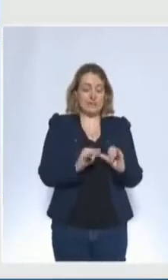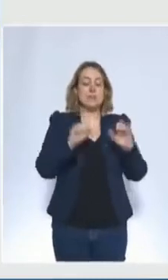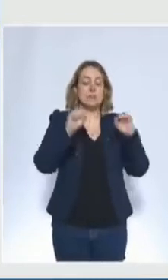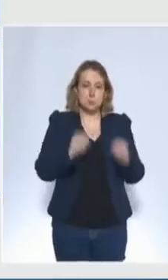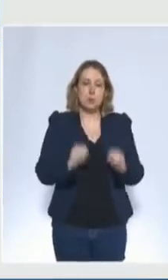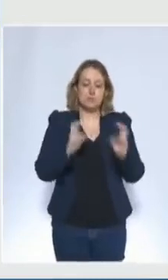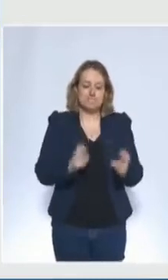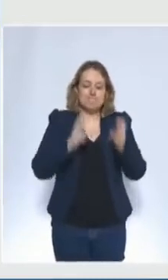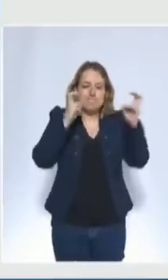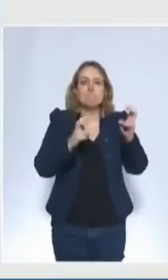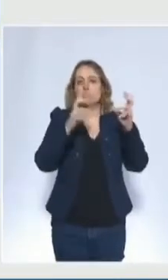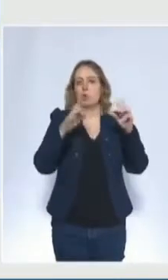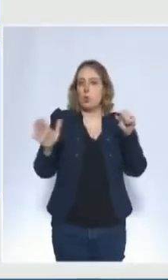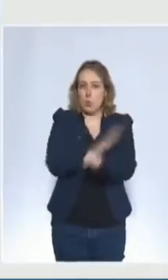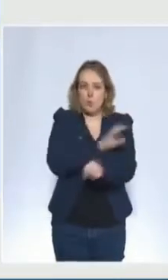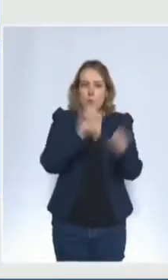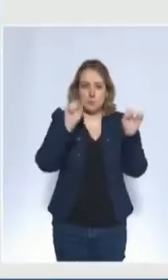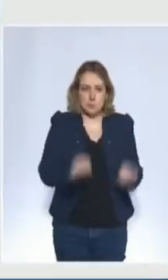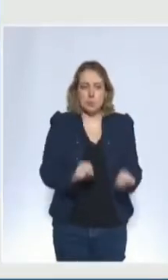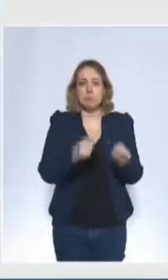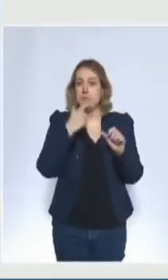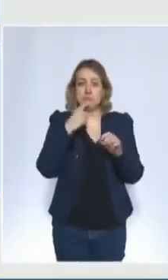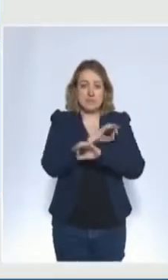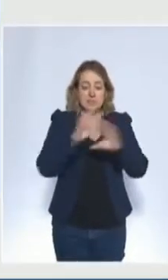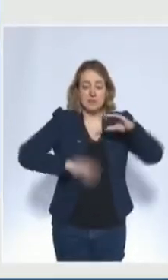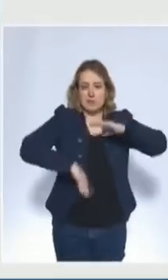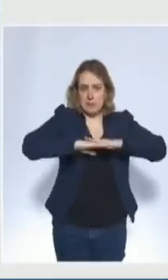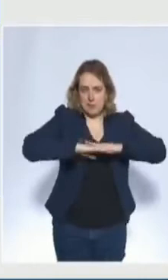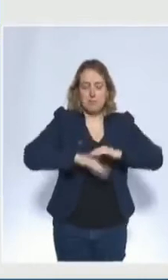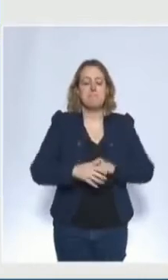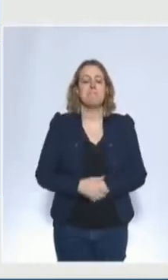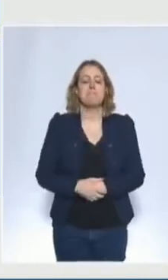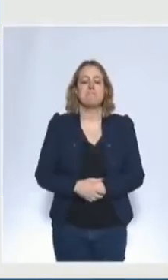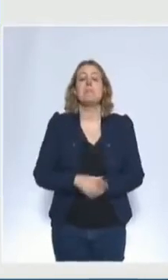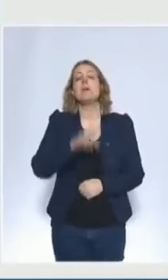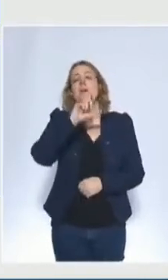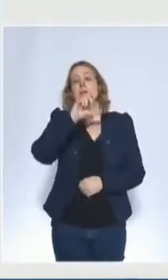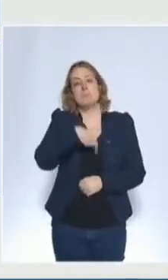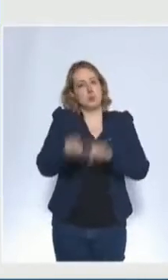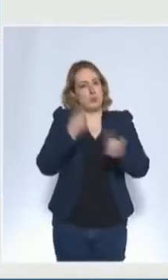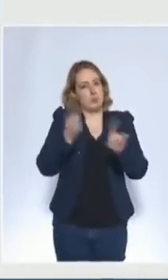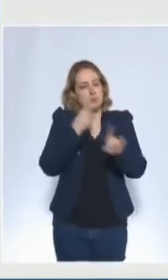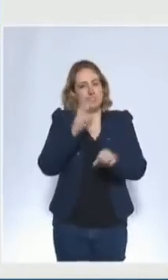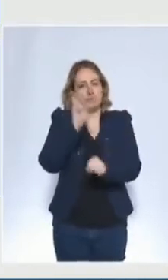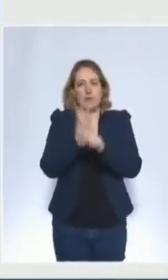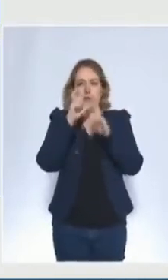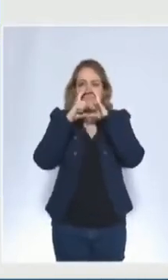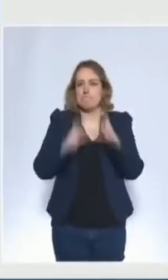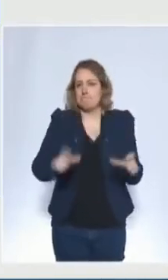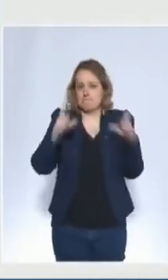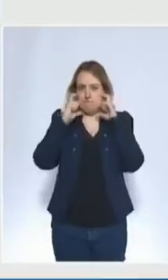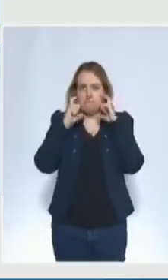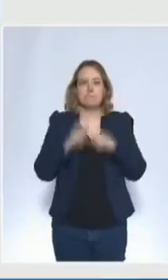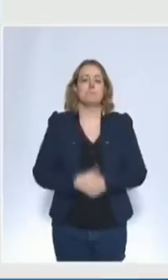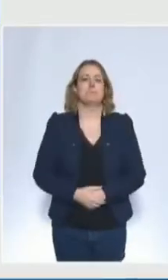fonctionnement à pleine capacité san jose en respectant cependant l'obligation du port du